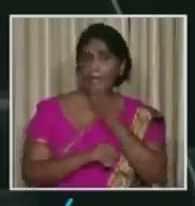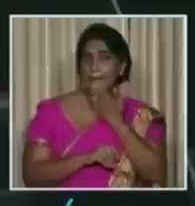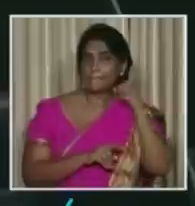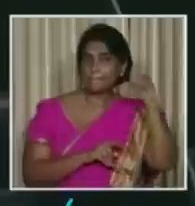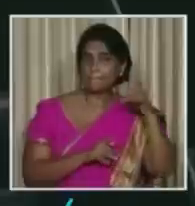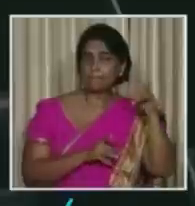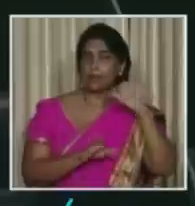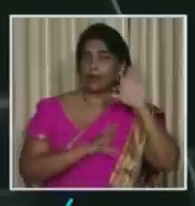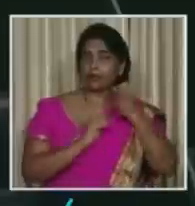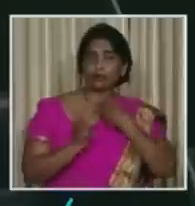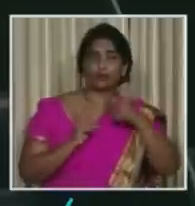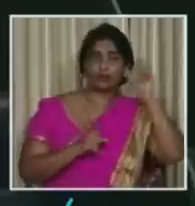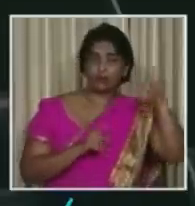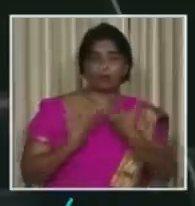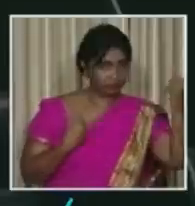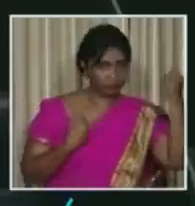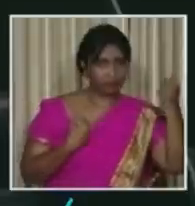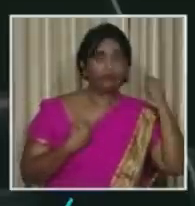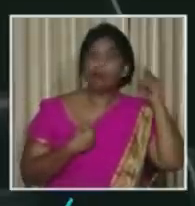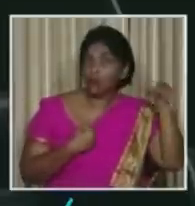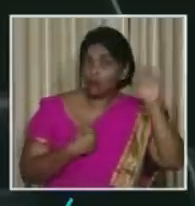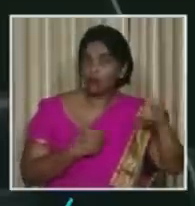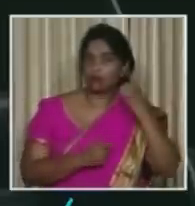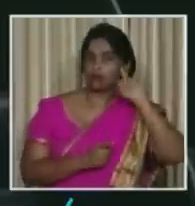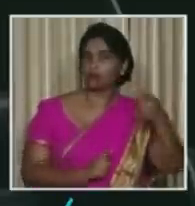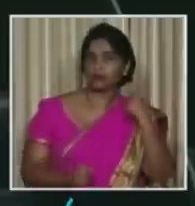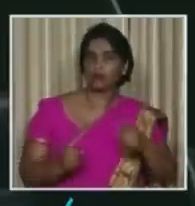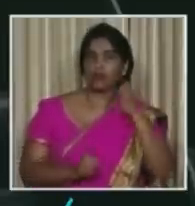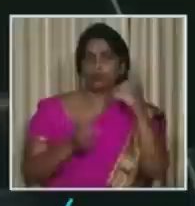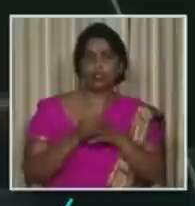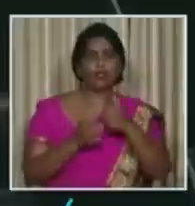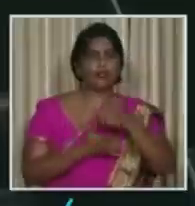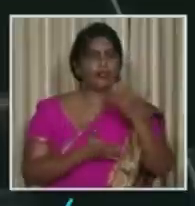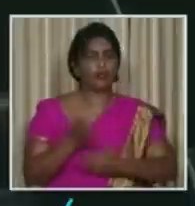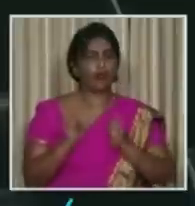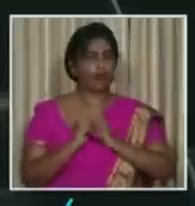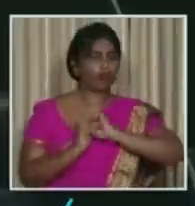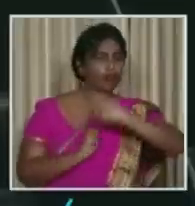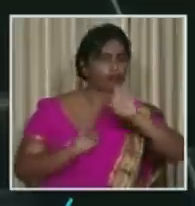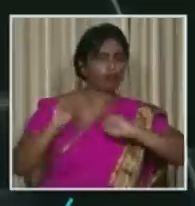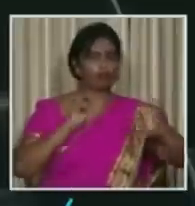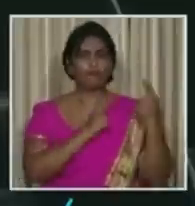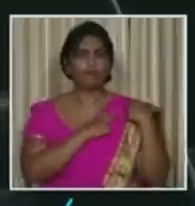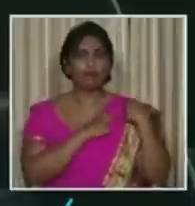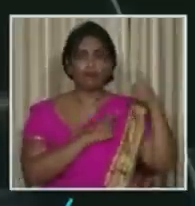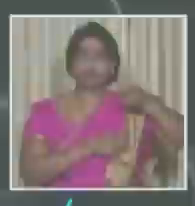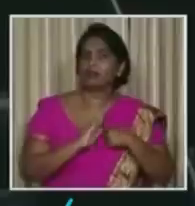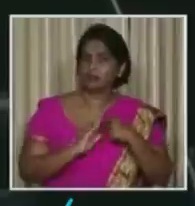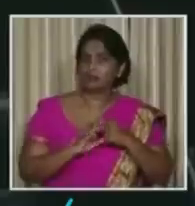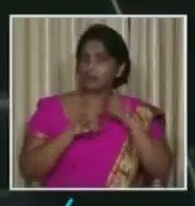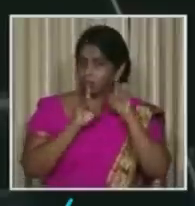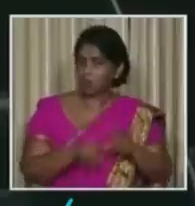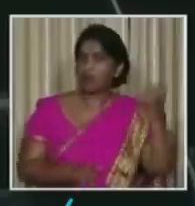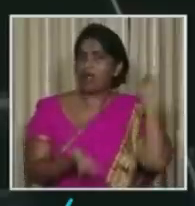ඇමරිකානු මැදම ඔත්තු සේවය කෙනෙක්ගේ යටතට පත් කරලා ඔහු තමයි තීරණය කරන්නේ බුද්ධ්‍යංශ වාර්තා කොයි එක යවනවද කොයි එක නොයවනවද කියලා තීරණය කරන්න යන්නේ.